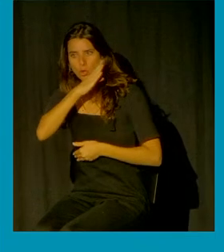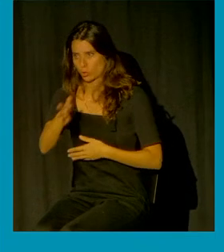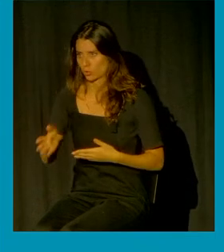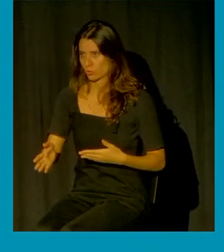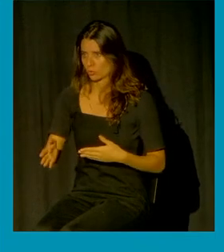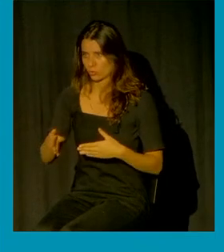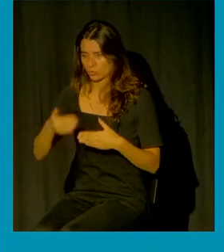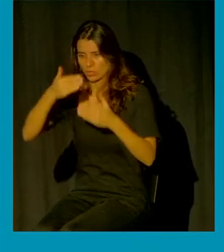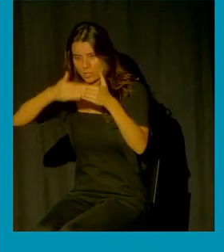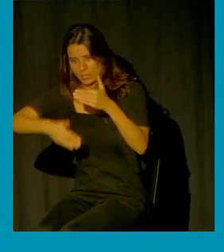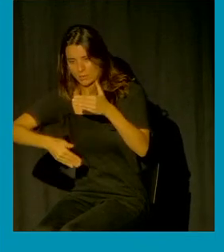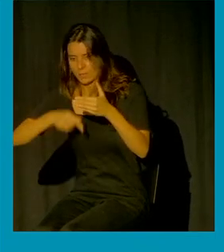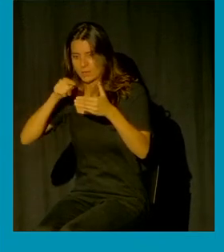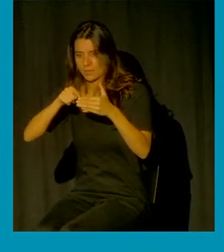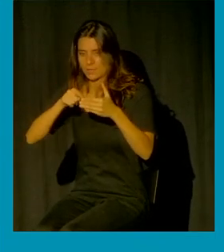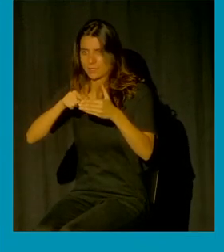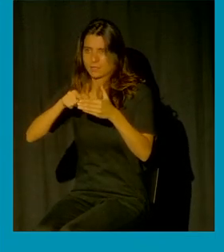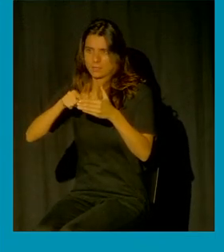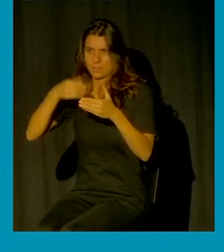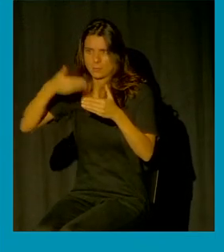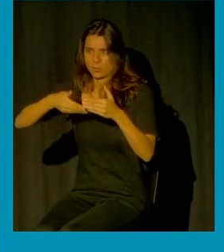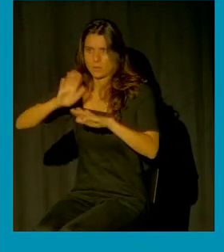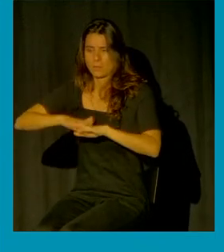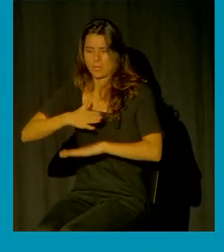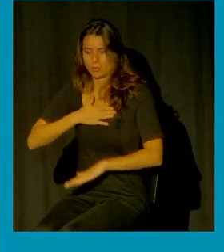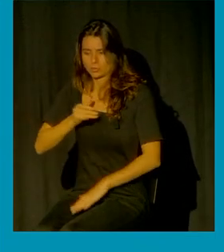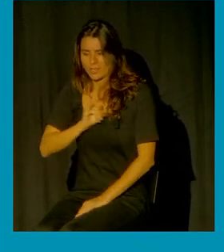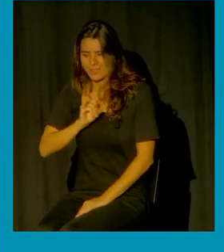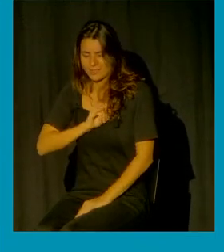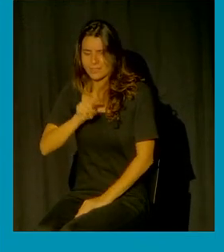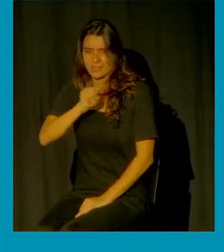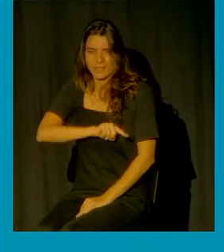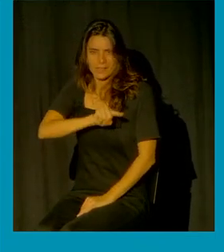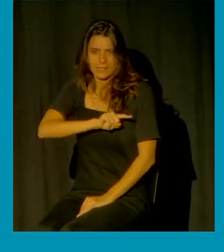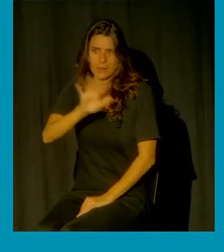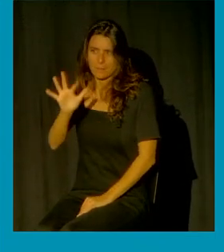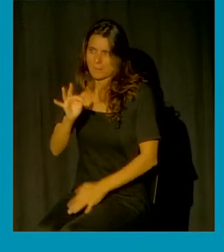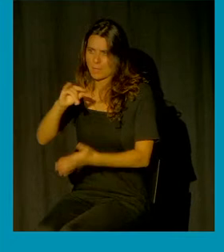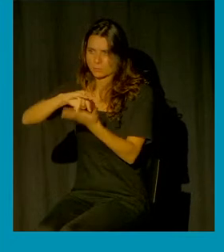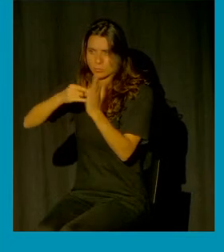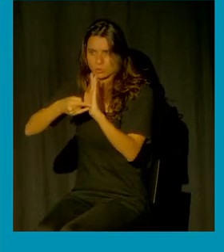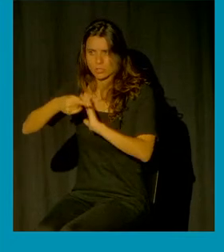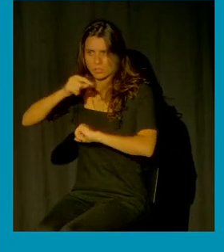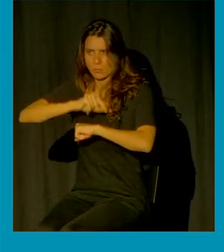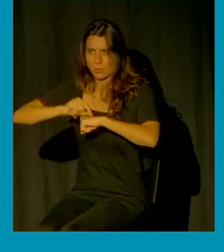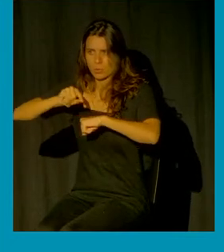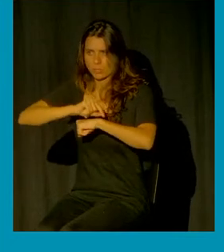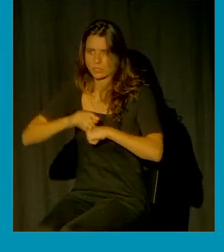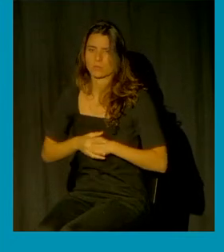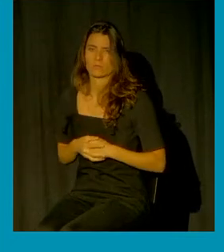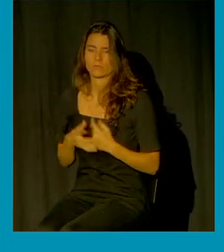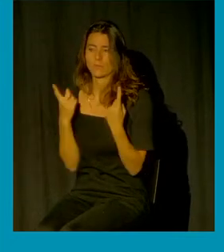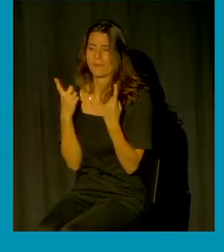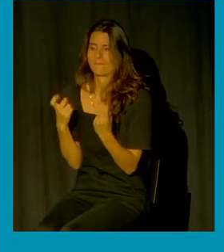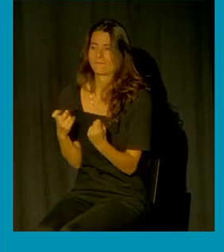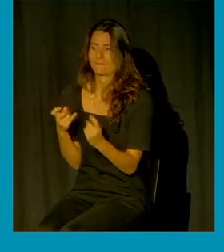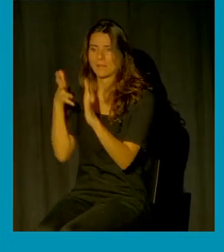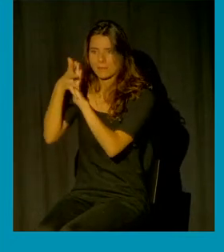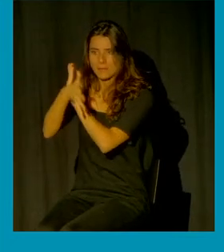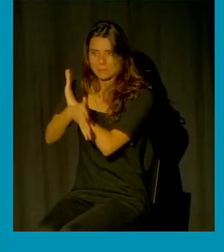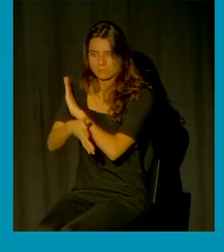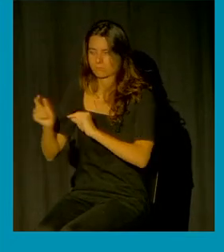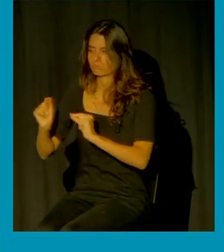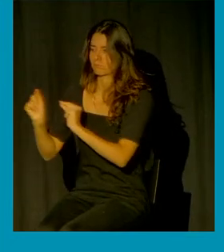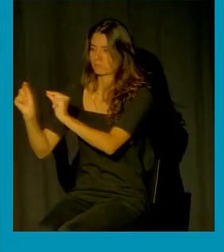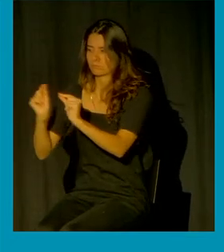nostra identitat a la nostra ètica i al nostre projecte polític i per tant doncs aquesta manca de debats fan com dic que les